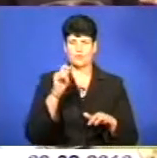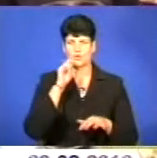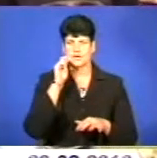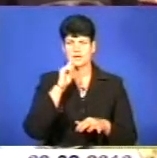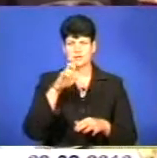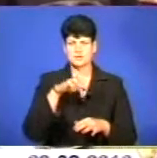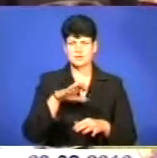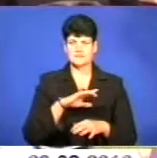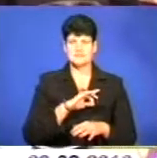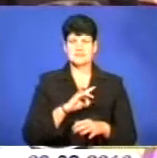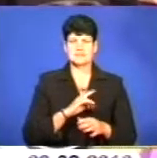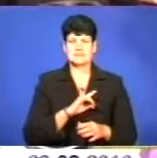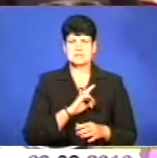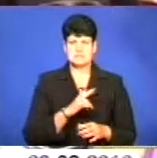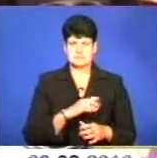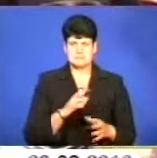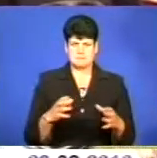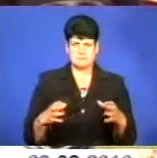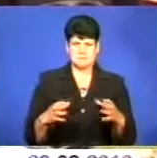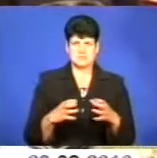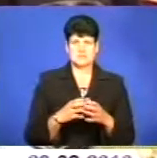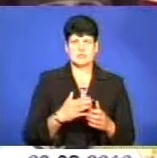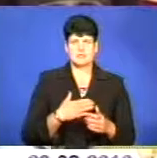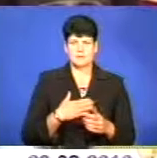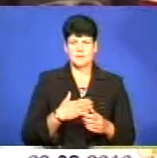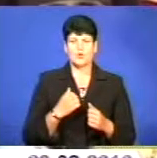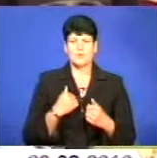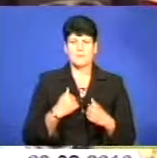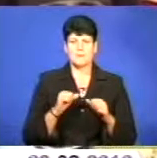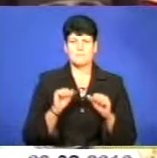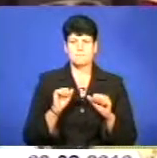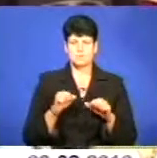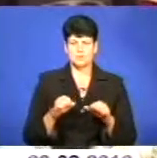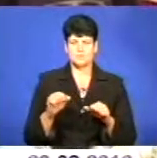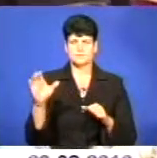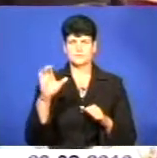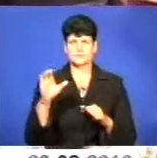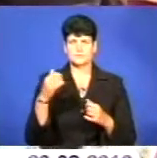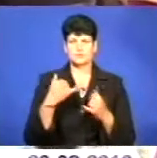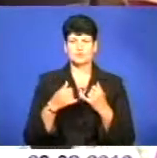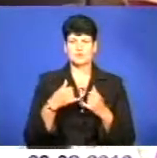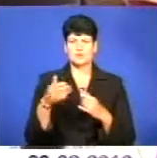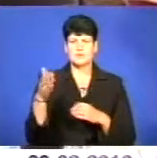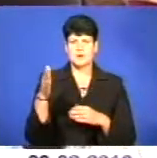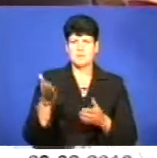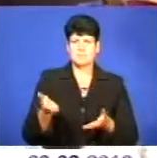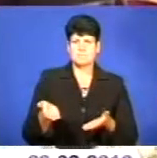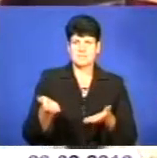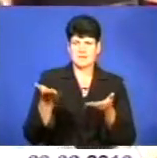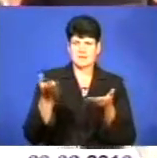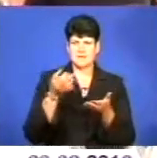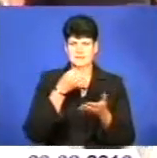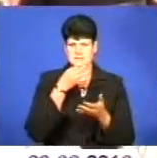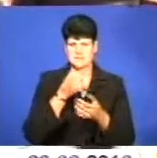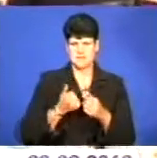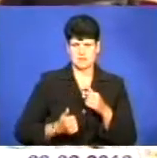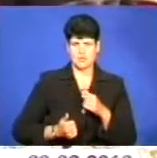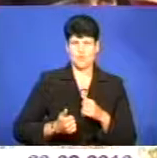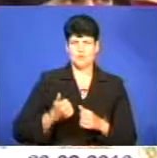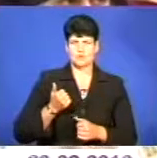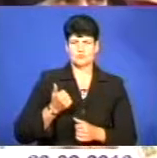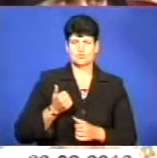кожного з нас, тому що ми можемо цей блакитно-жовтий прапор підняти і сказати з гордістю,